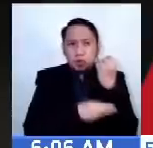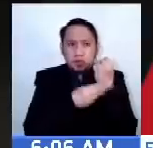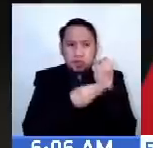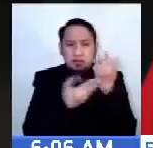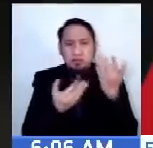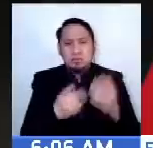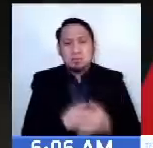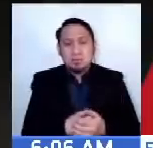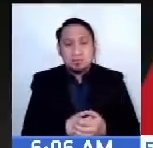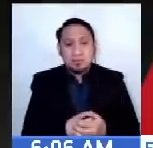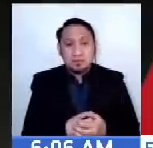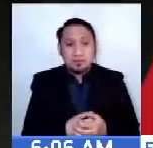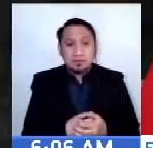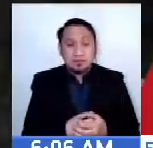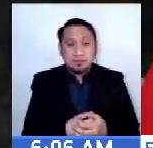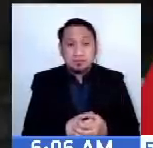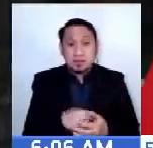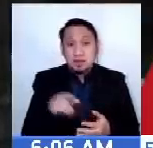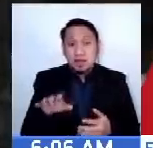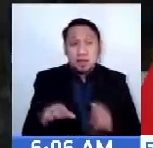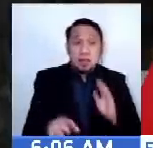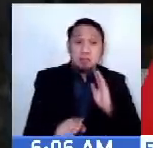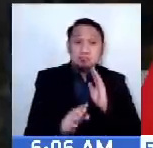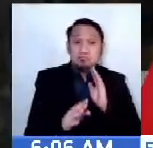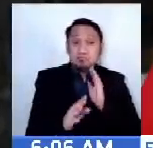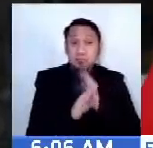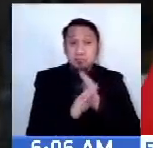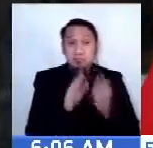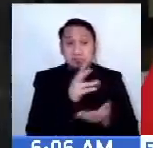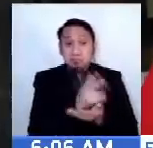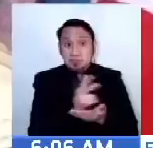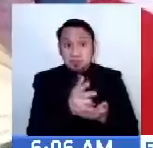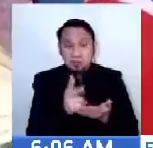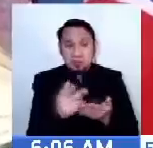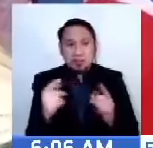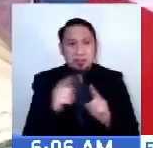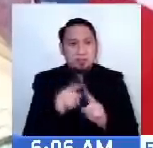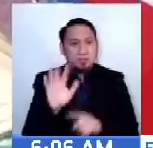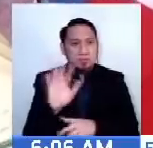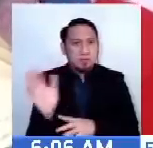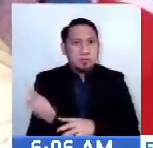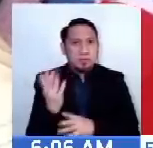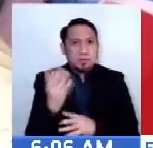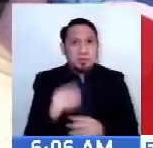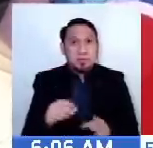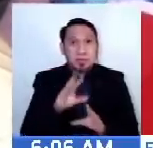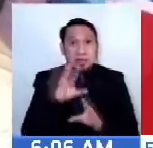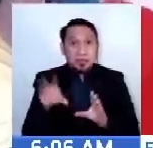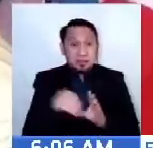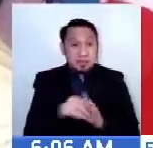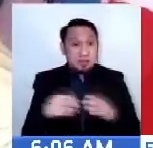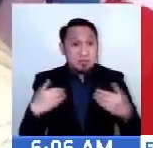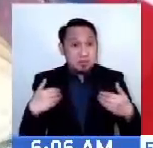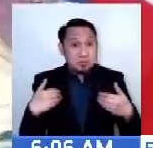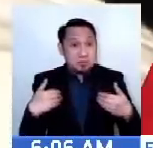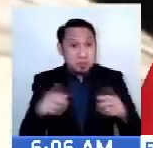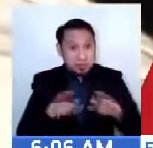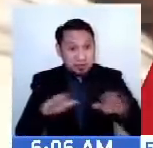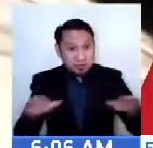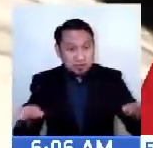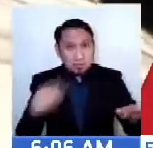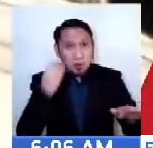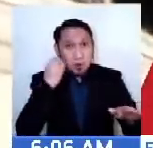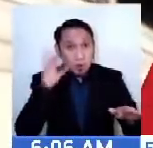Sa bus terminal na ito, hanggang alas 5 ng umaga na lang din ang biyahe. Si Marisol kasama ang mga anak pauwi sa San Miguel, Bulacan